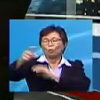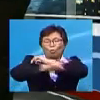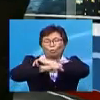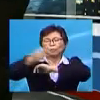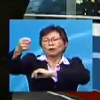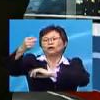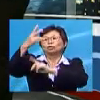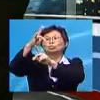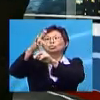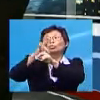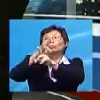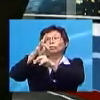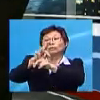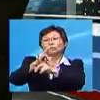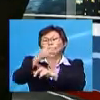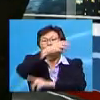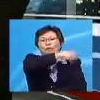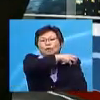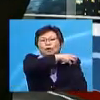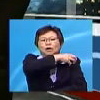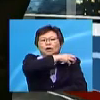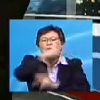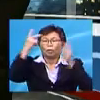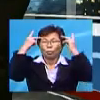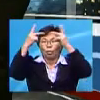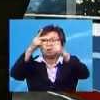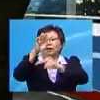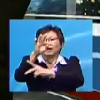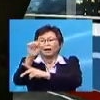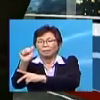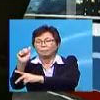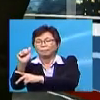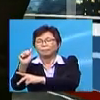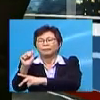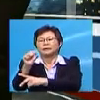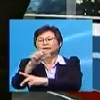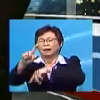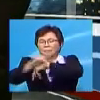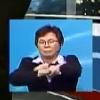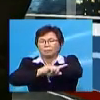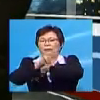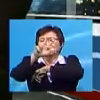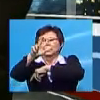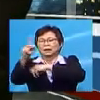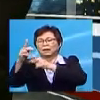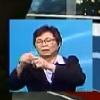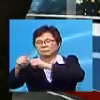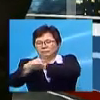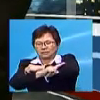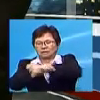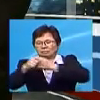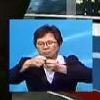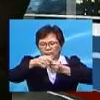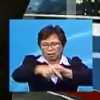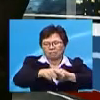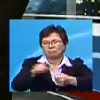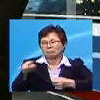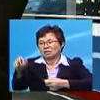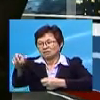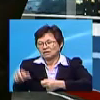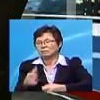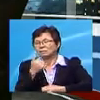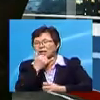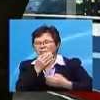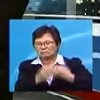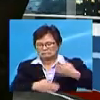selama 7 bulan terhadap pegawai pasukan Kuantan Fa zulhamizan zakariah dan denda r3000 zulhamizan didapati bersalah